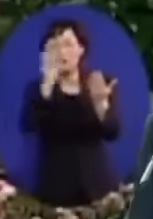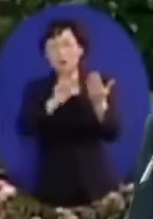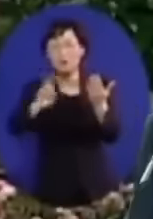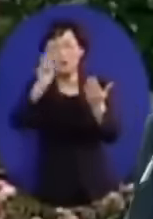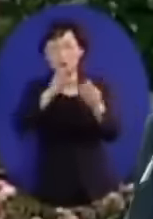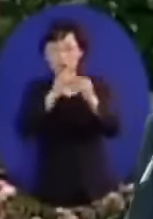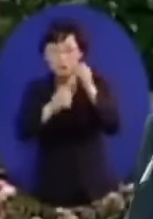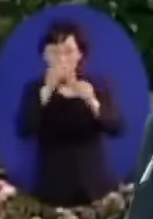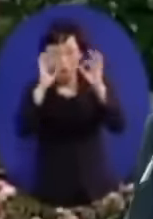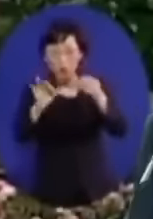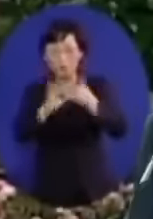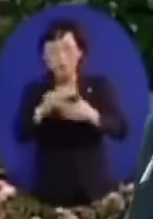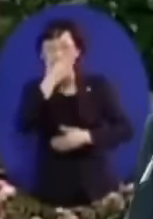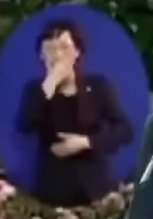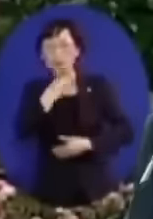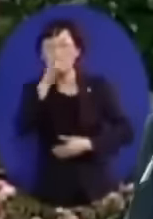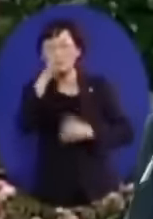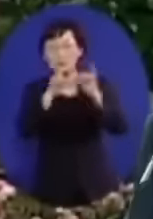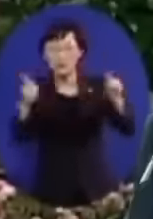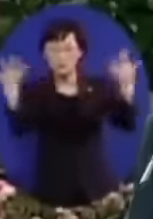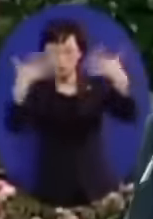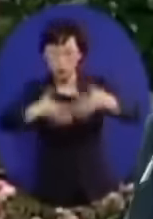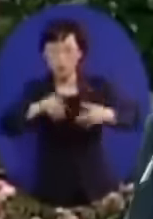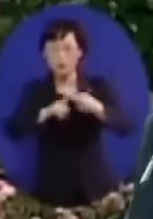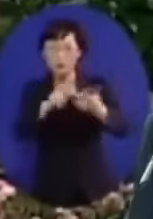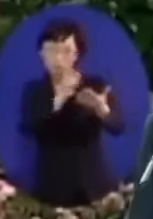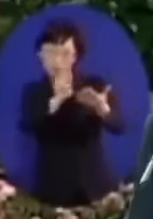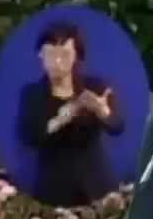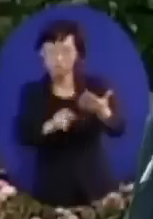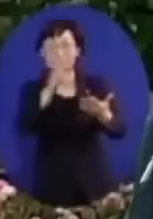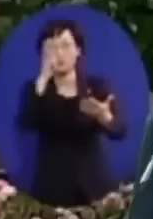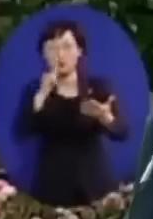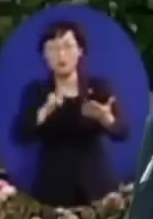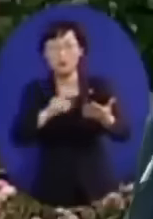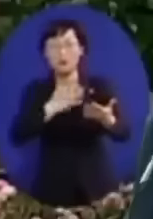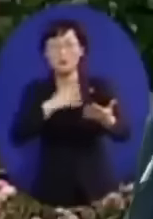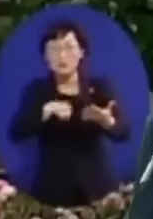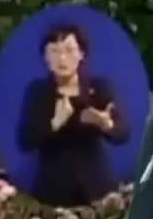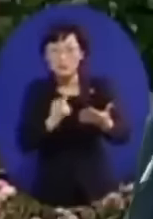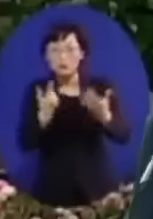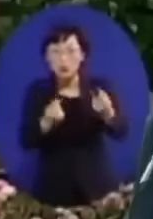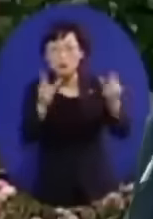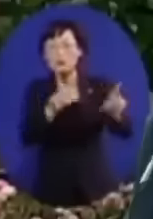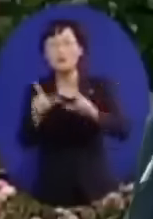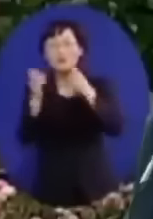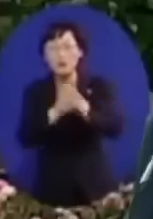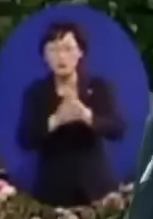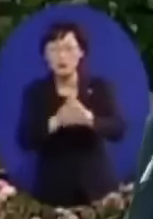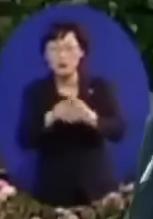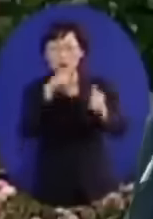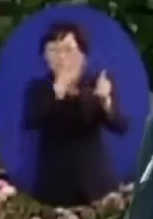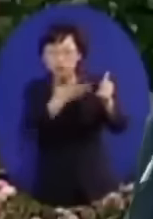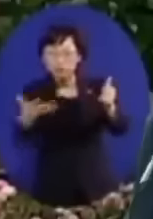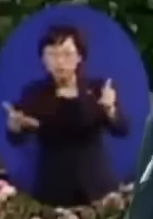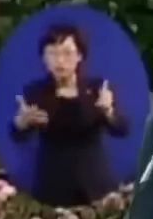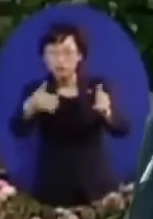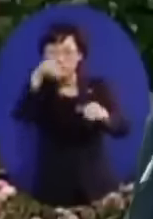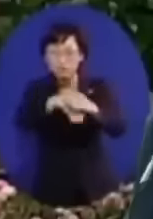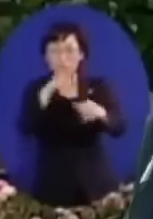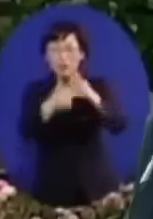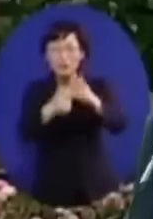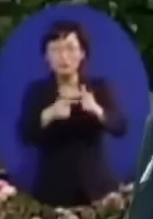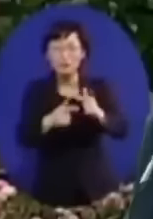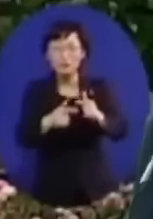복 있는 사람의 조건을 기록하고 있습니다. 자기가 그렇게 살았기 때문이었습니다. 시냇가에 심은 나무가 철을 따라 열매를 맺으며 그 잎사귀가